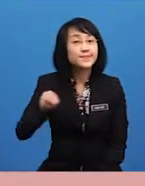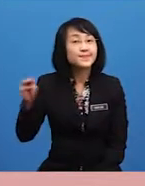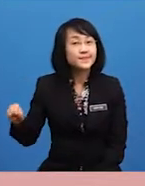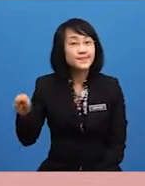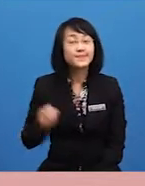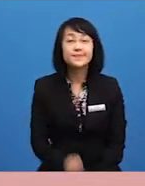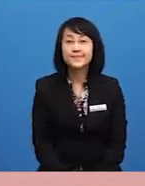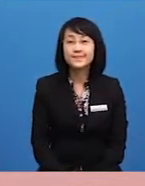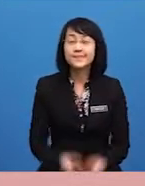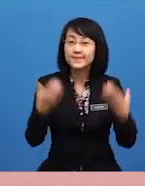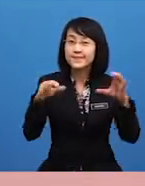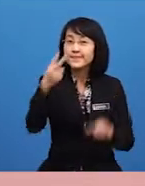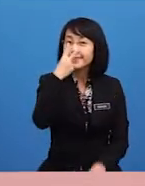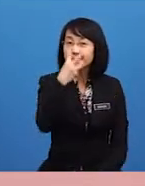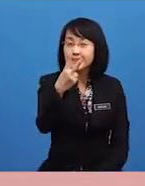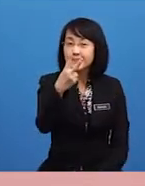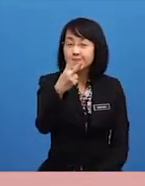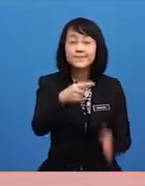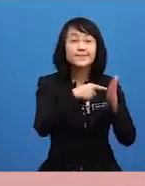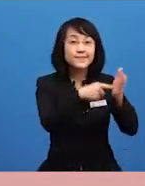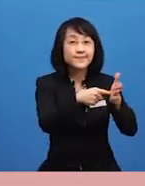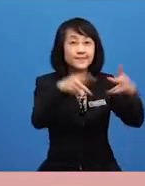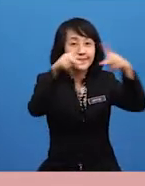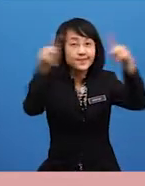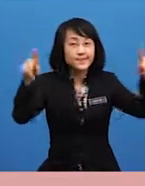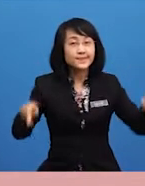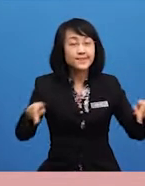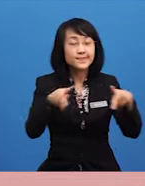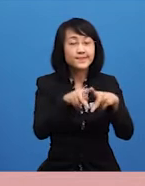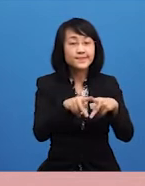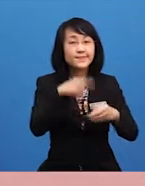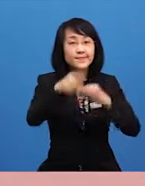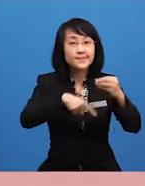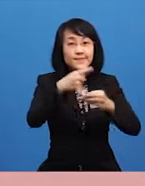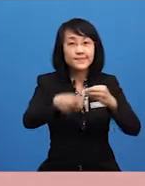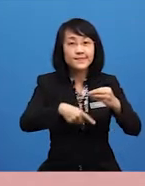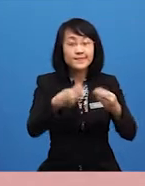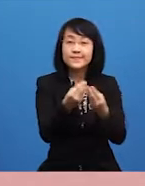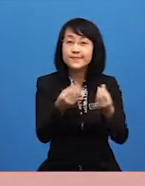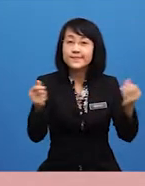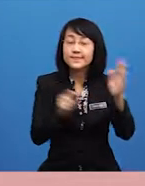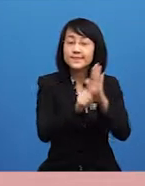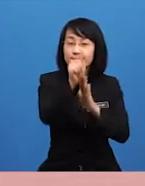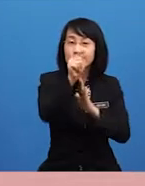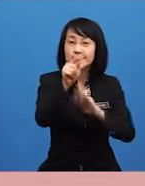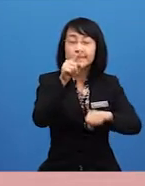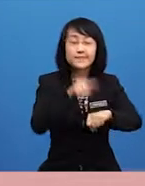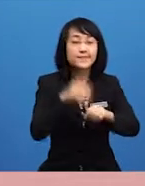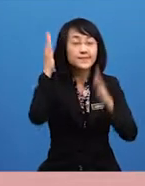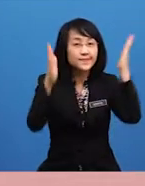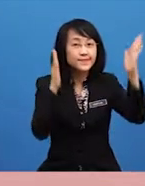Murid-murid, cuba lihat paparan peta yang berkaitan dengan tanah tinggi di